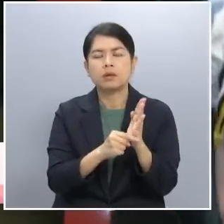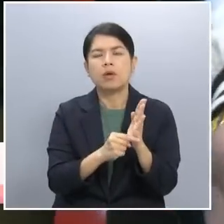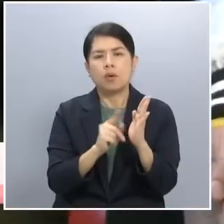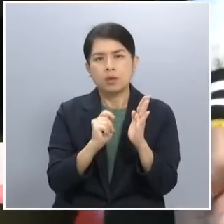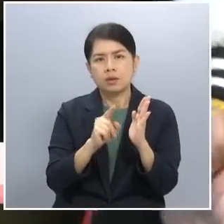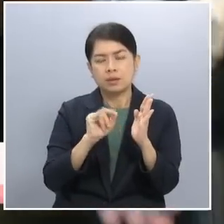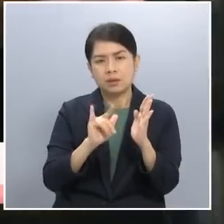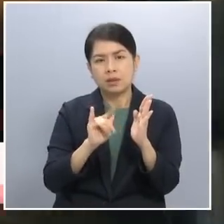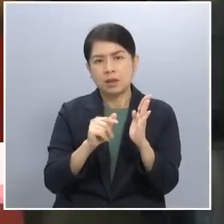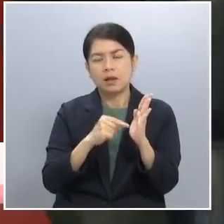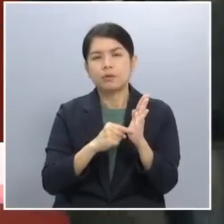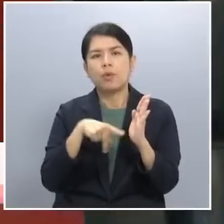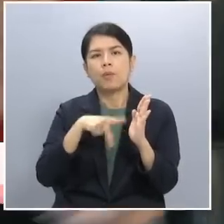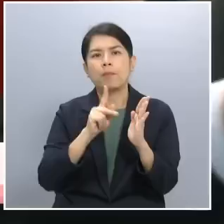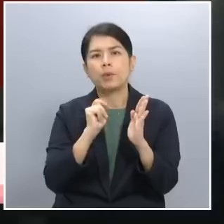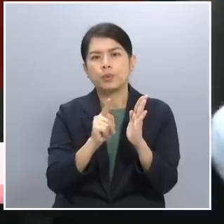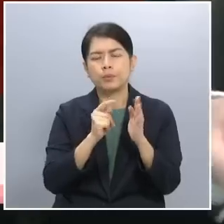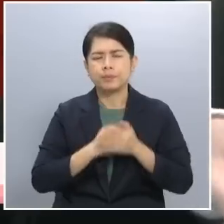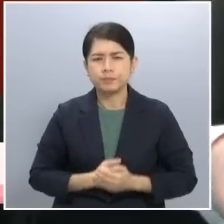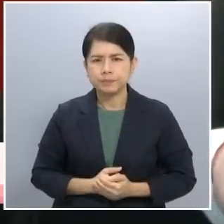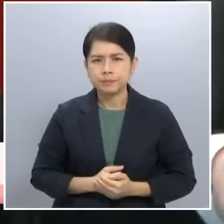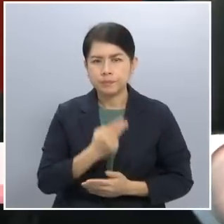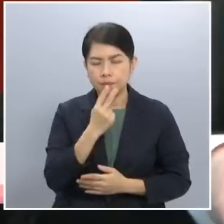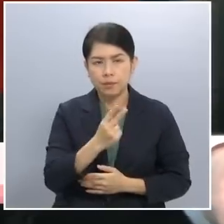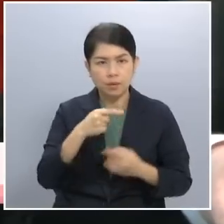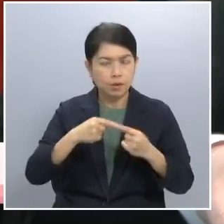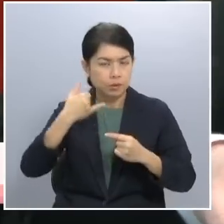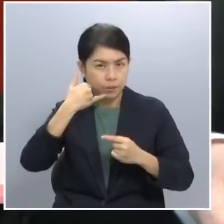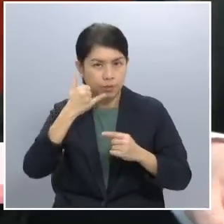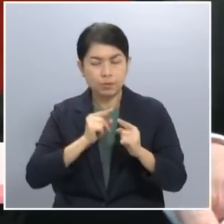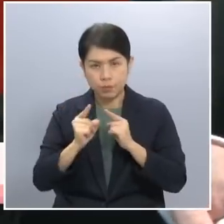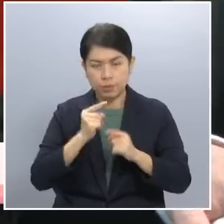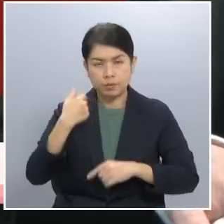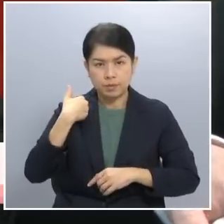เรามีจังหวะที่กันได้มีการโฟนอินไหม